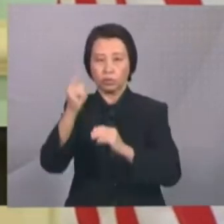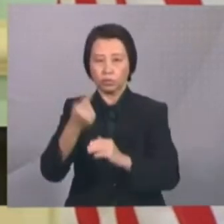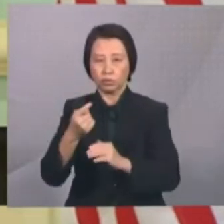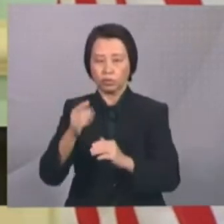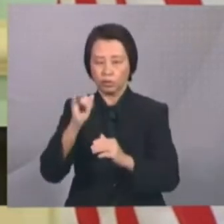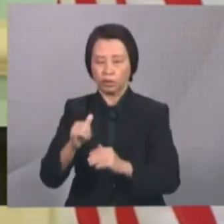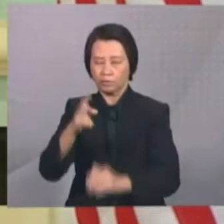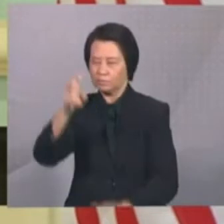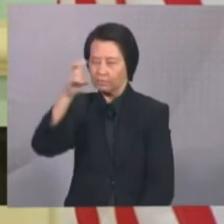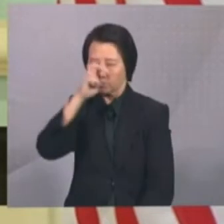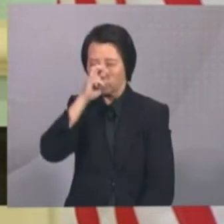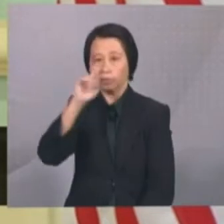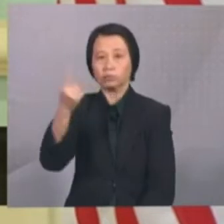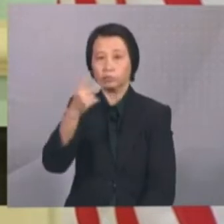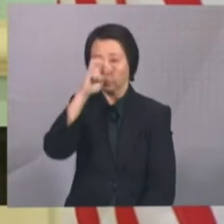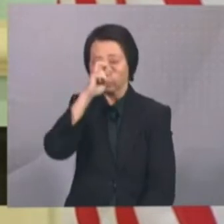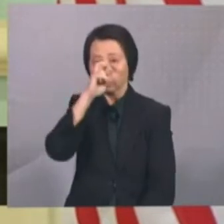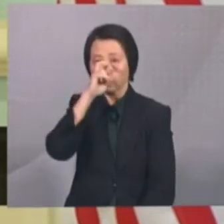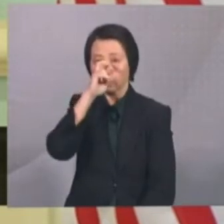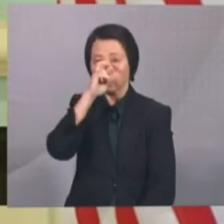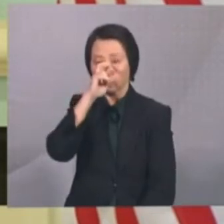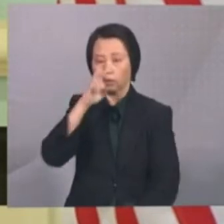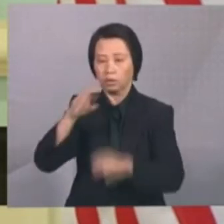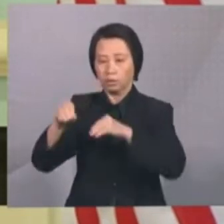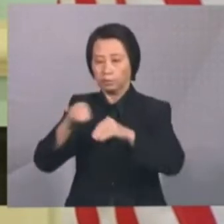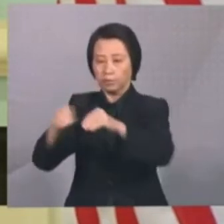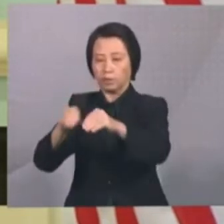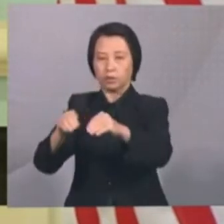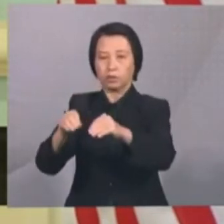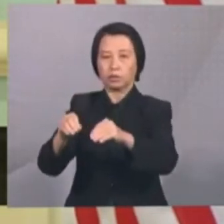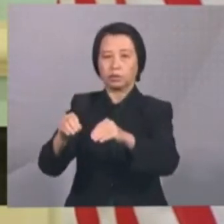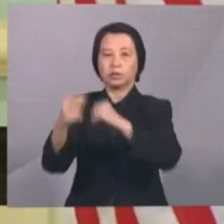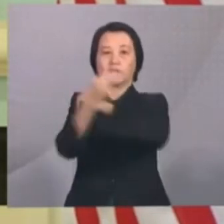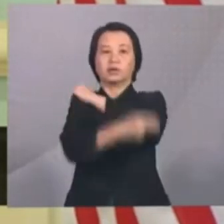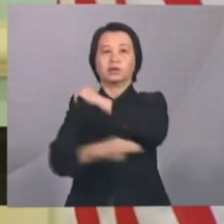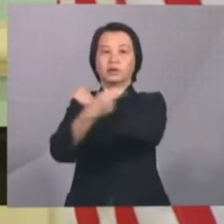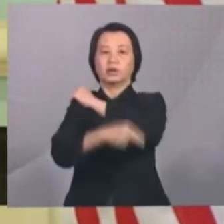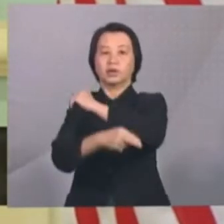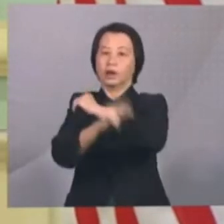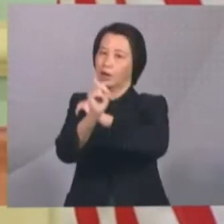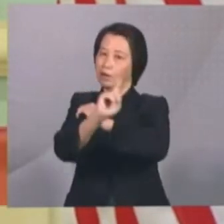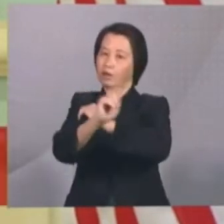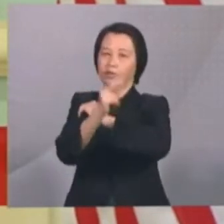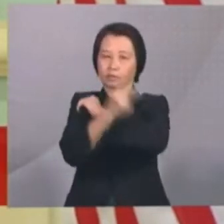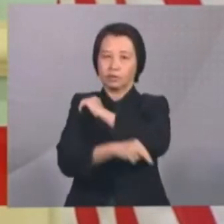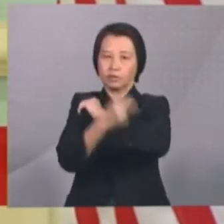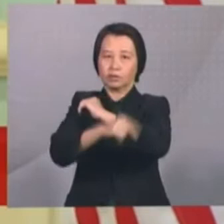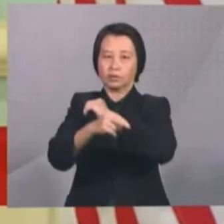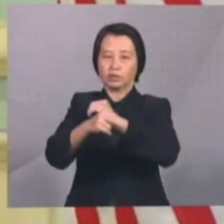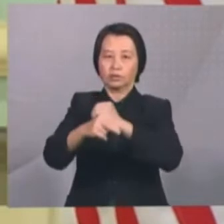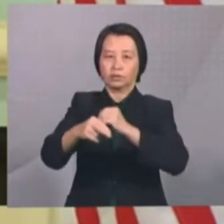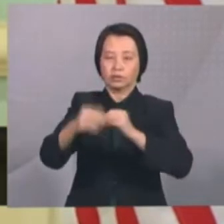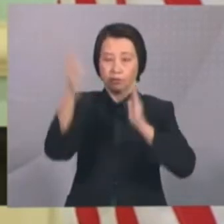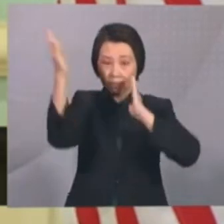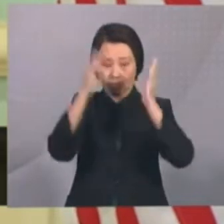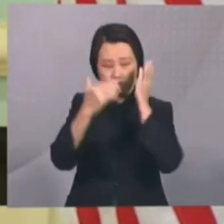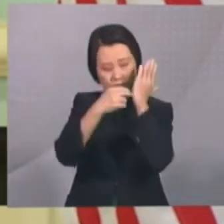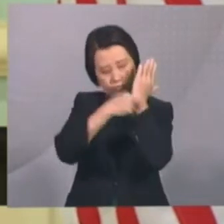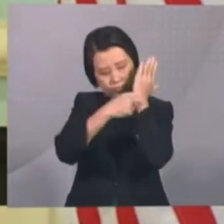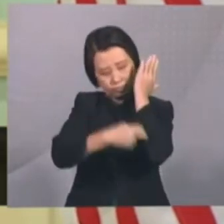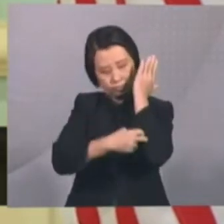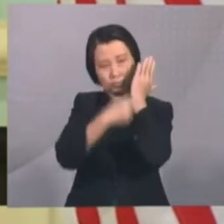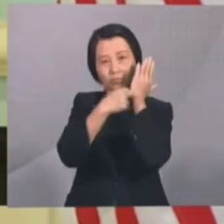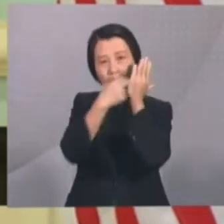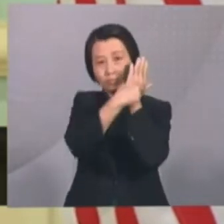percetakan adalah Hai pergerakan antar Negeri yaitu ijcst penyebab pergerakan